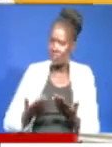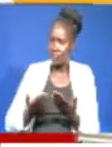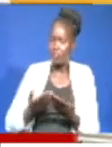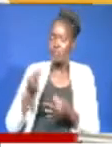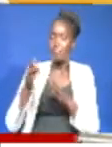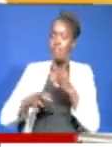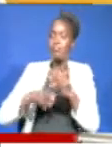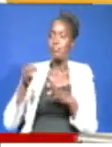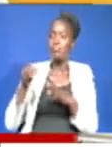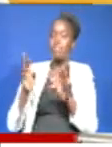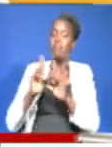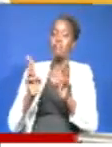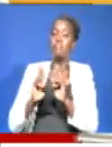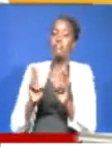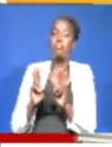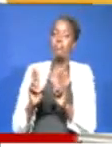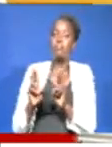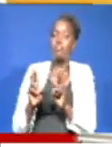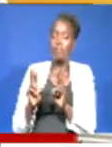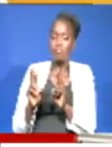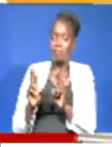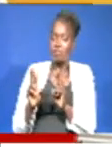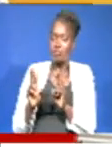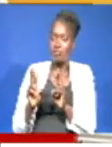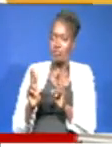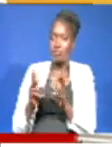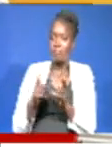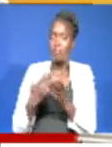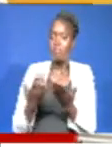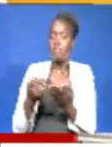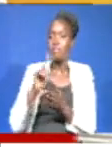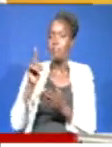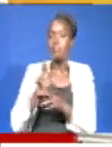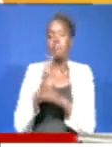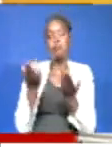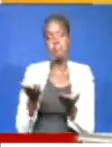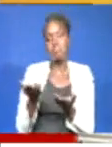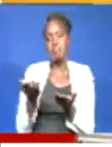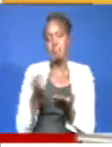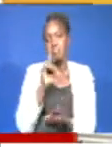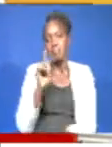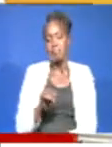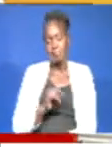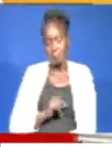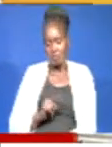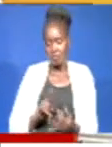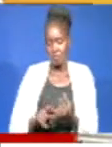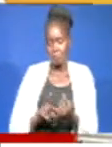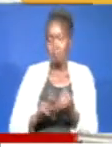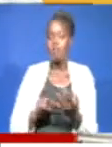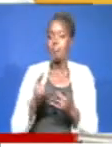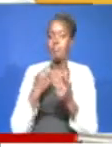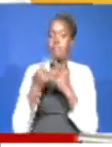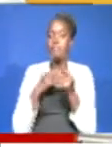tukishapatiwa hayo tayari hiyo tahadhari, swali ni je, tunalitumia namna gani? Ya pili, tunapoongea juu